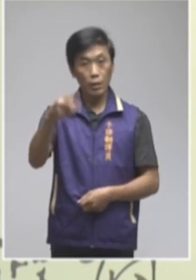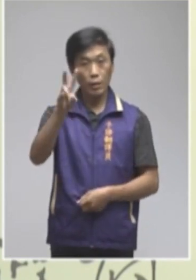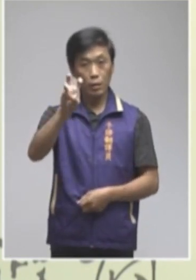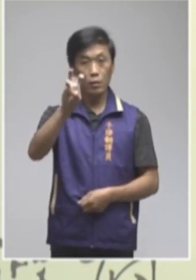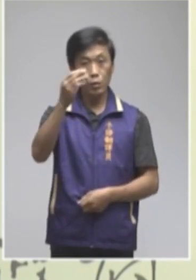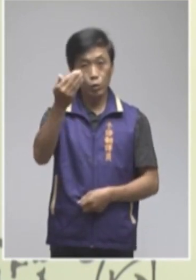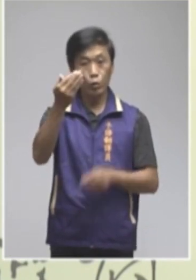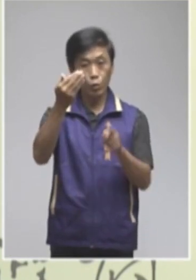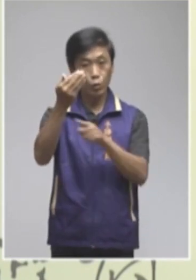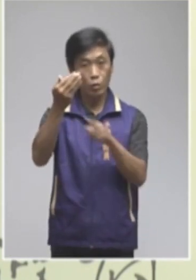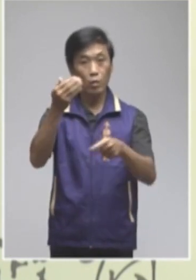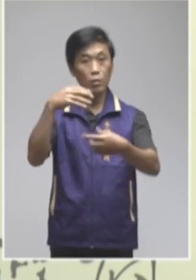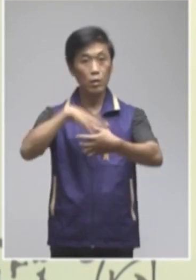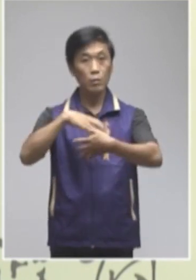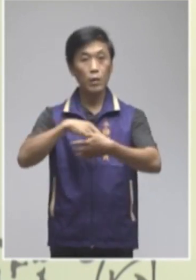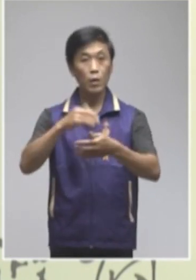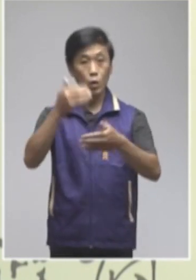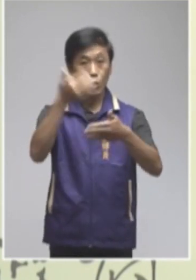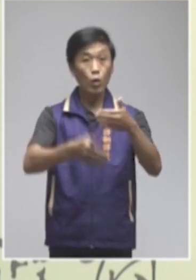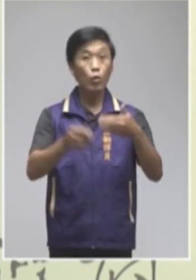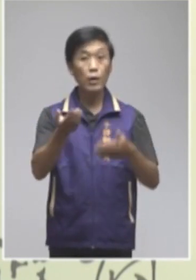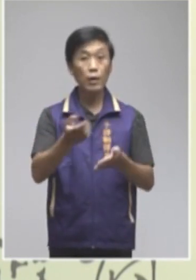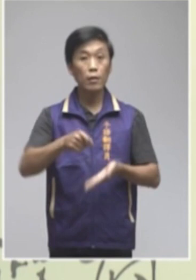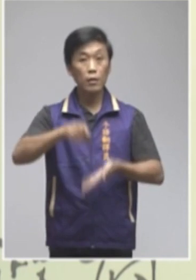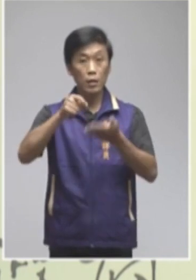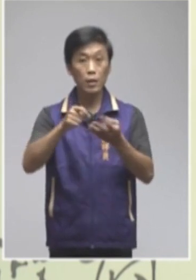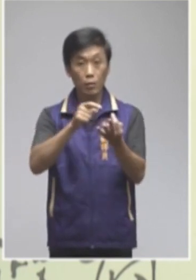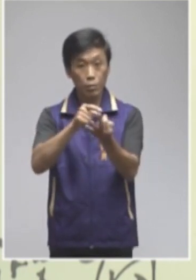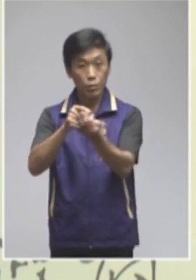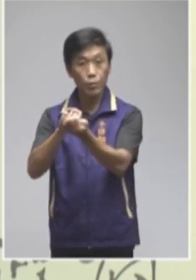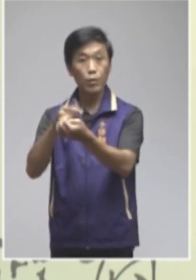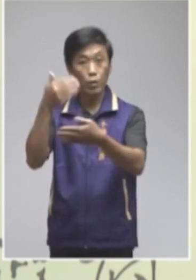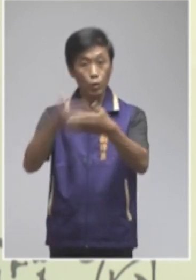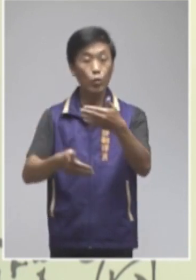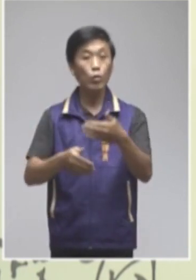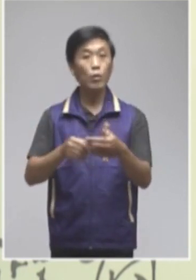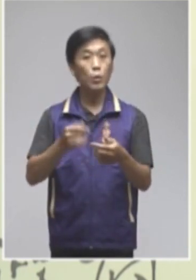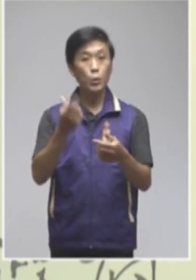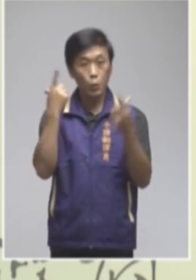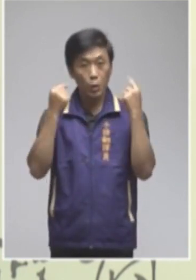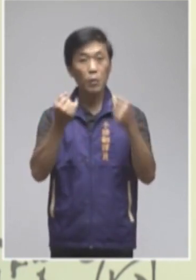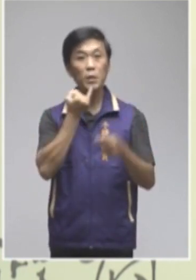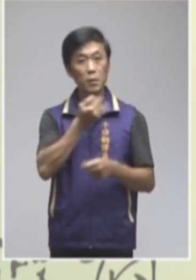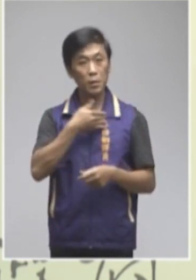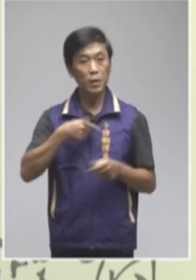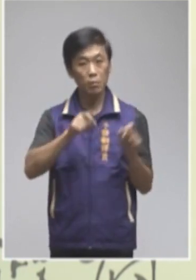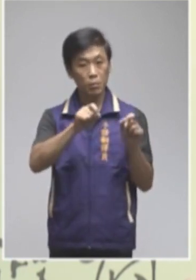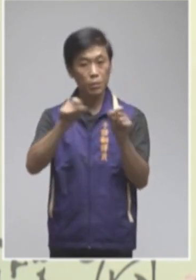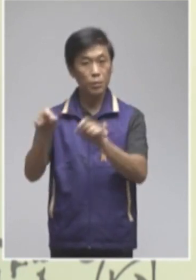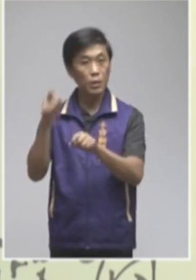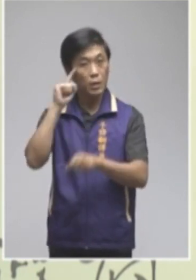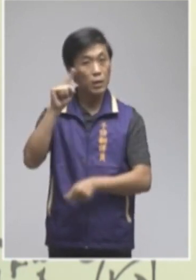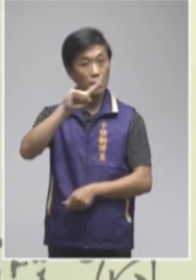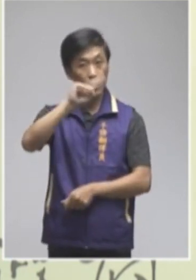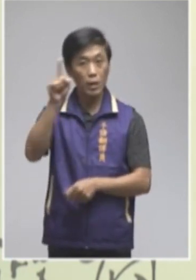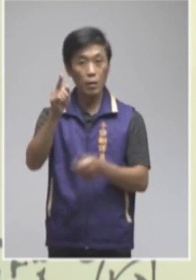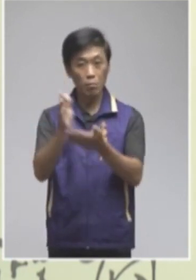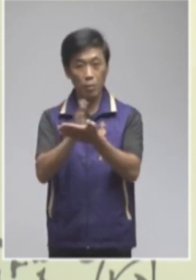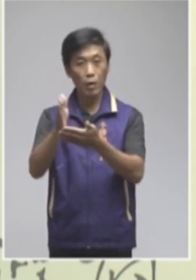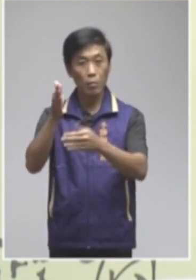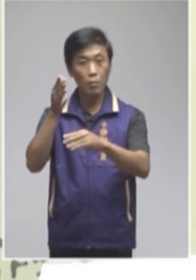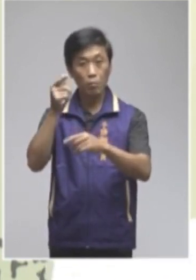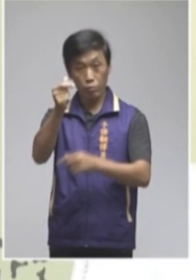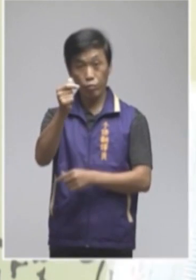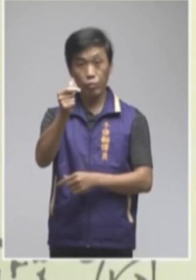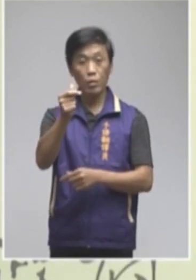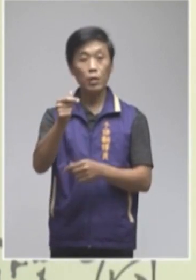11239例里面，那大概扣除掉刚刚讲的这些因素，原本可能要延迟一天才会确定判阳性的这